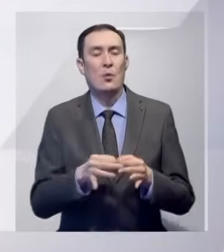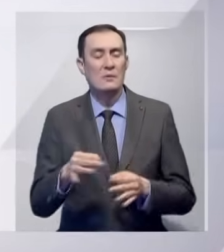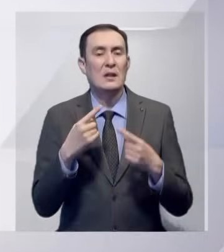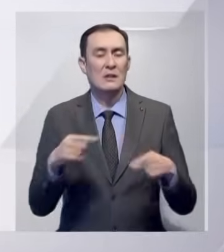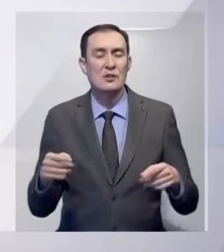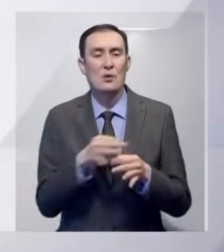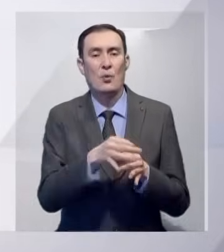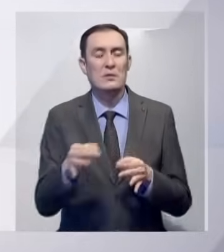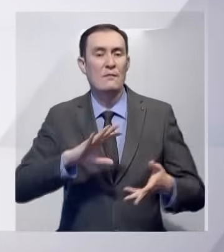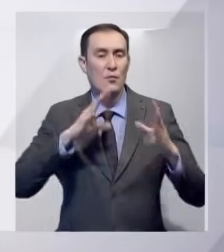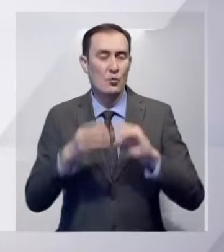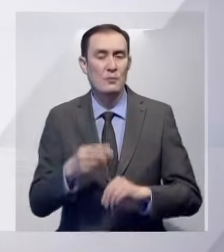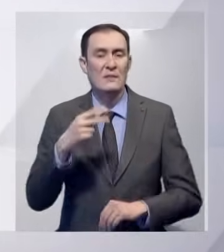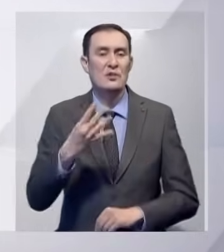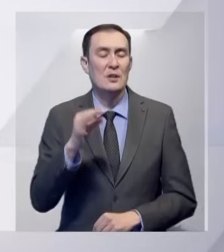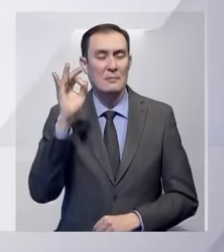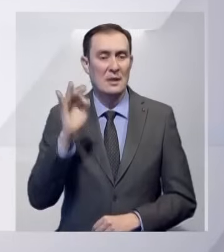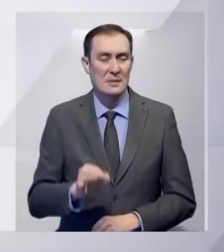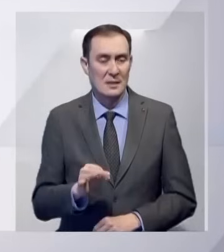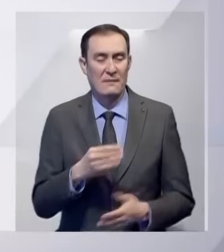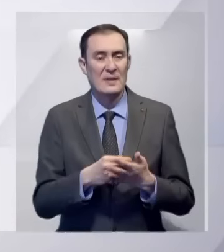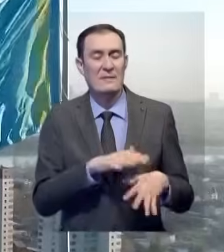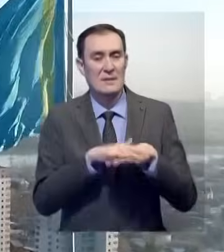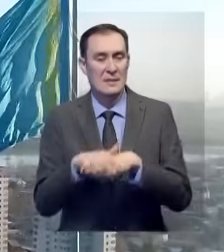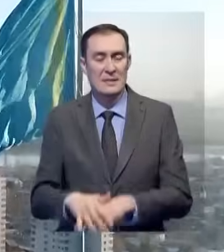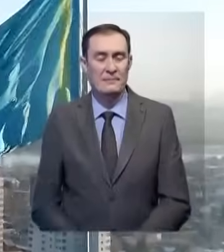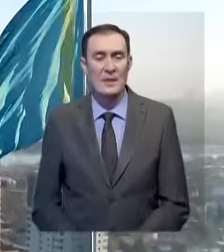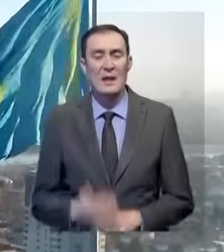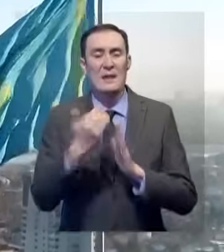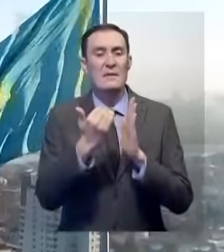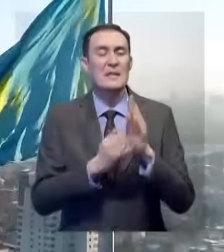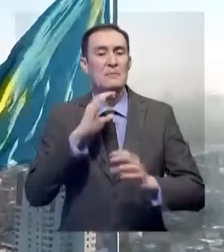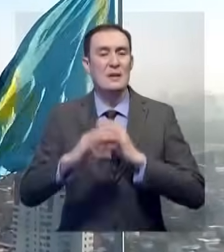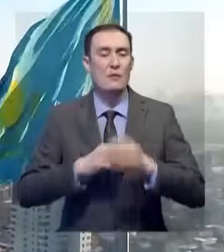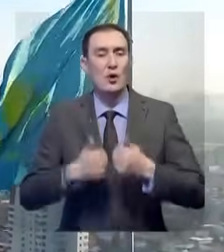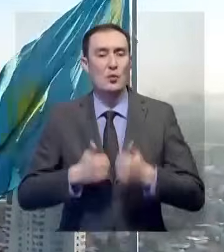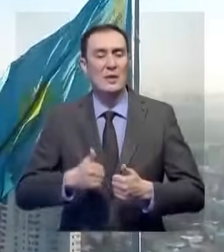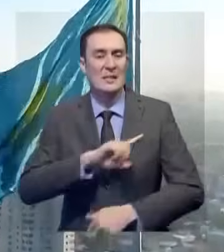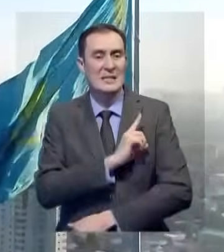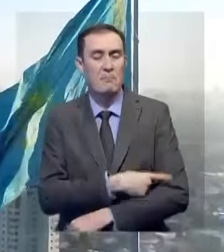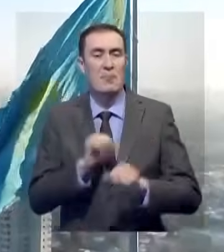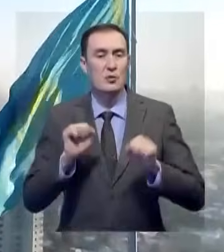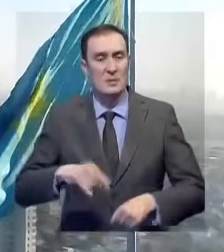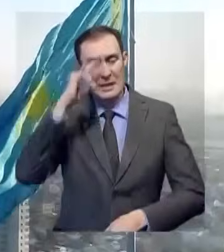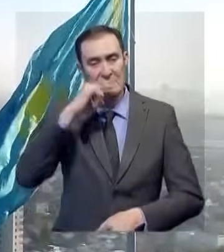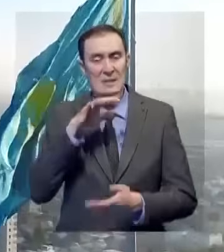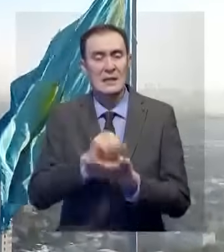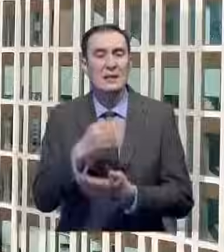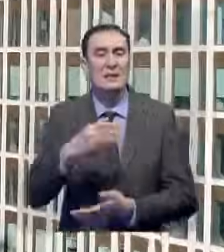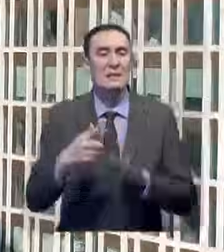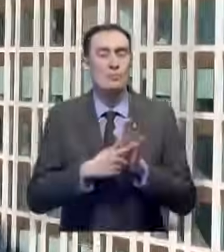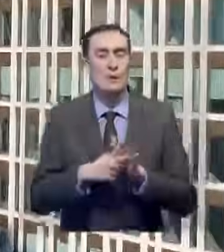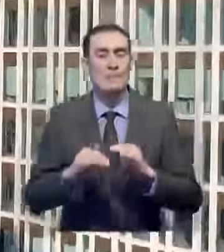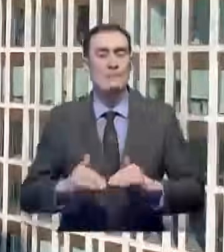оставшиеся регионы вкупе приходится 24% всех инвестиций. В рейтинге мировой конкурентоспособности тем временем Казахстан занял 37